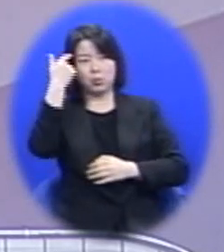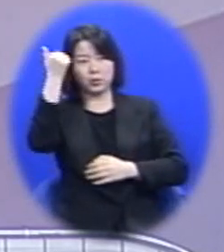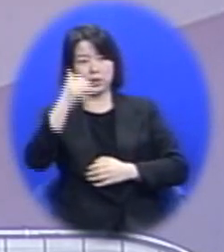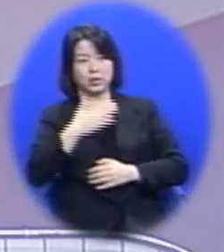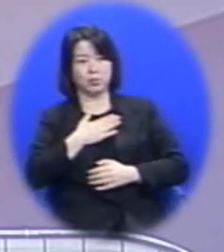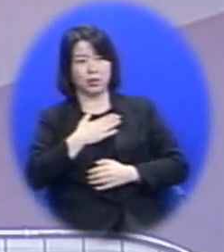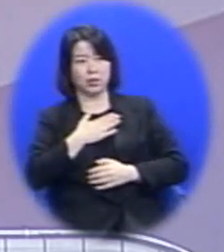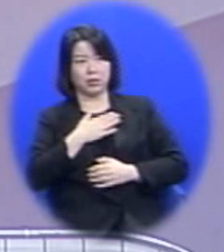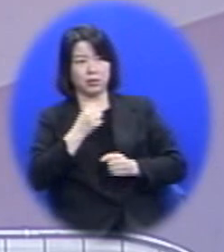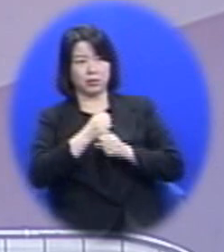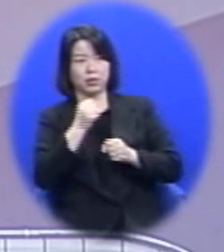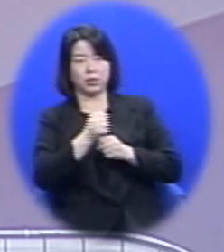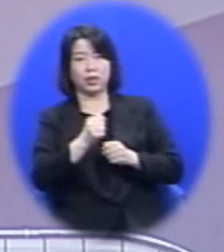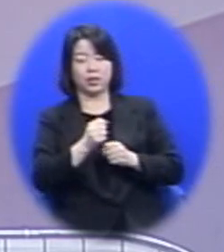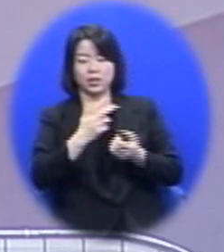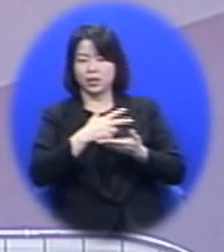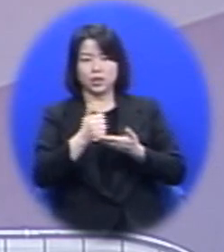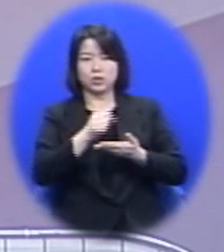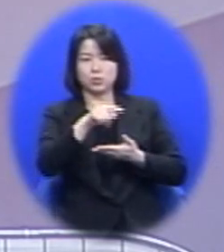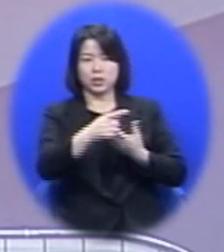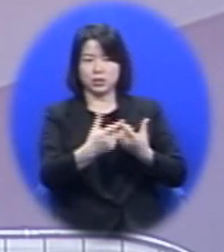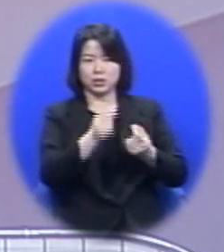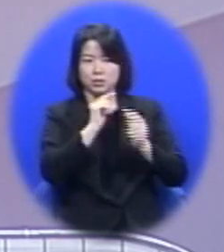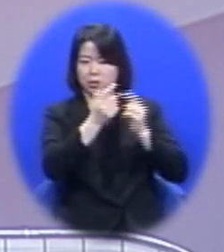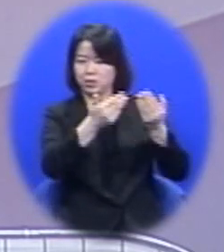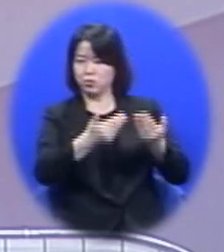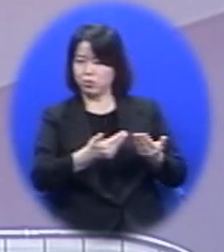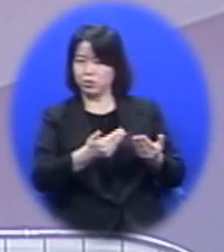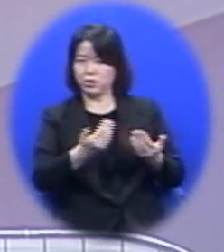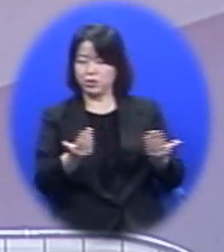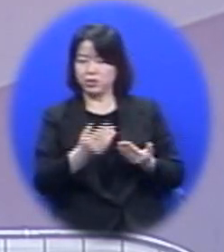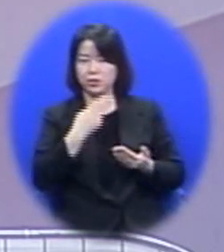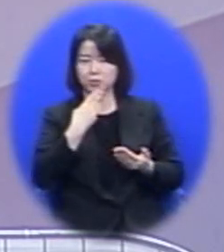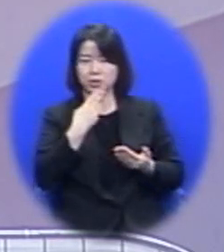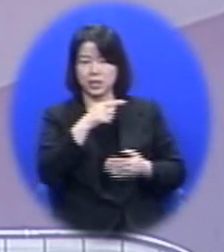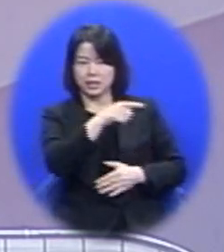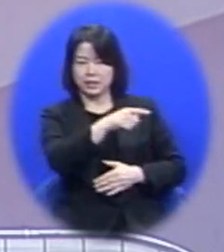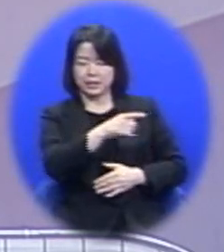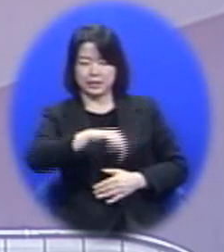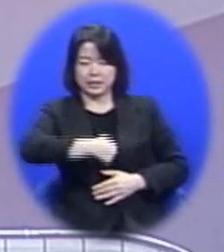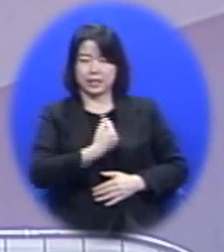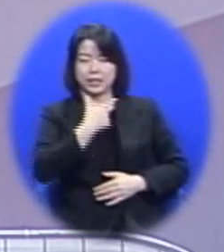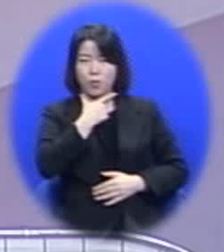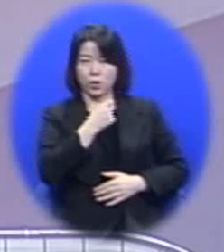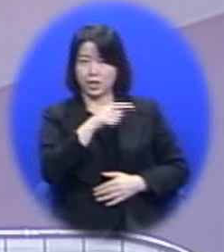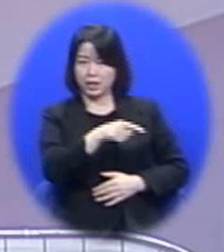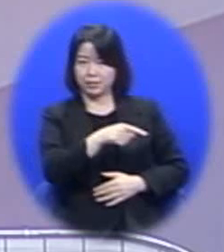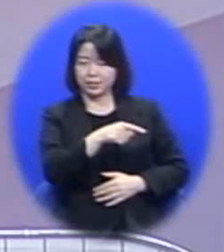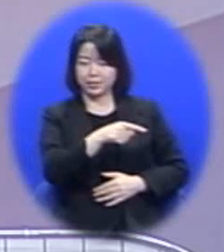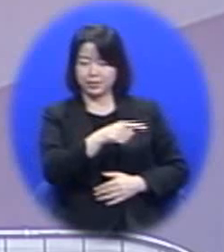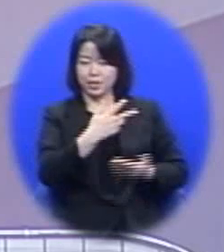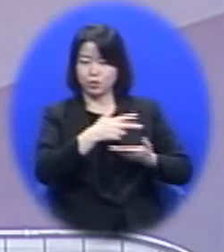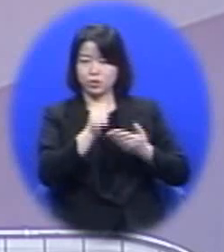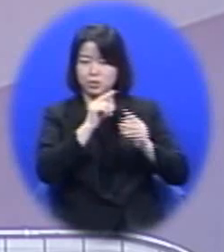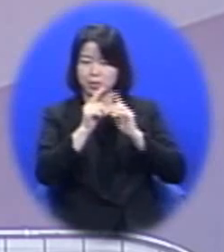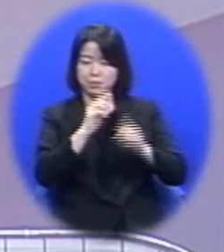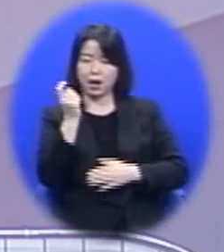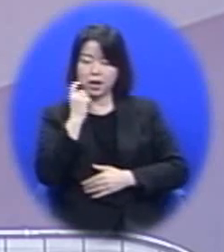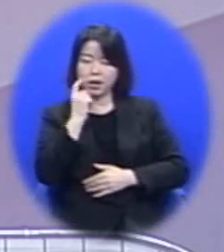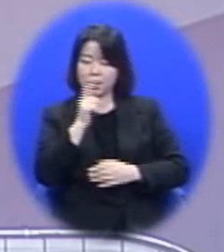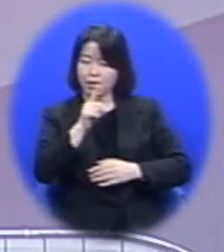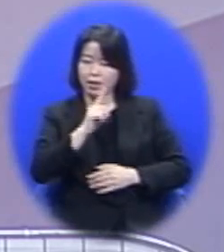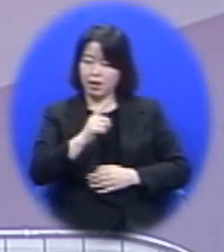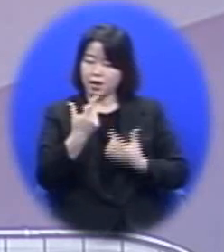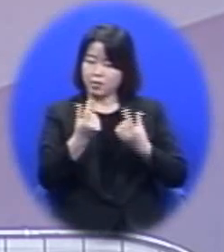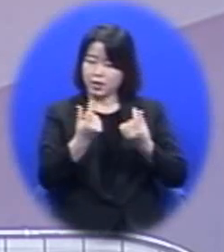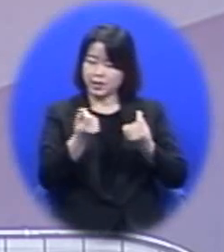당황했습니다. 주님이 이렇게 말씀하시는 리는 없는데 얘가 자기가 원하는 것을 주님의 말씀이라고 이렇게 거짓 말로 하는